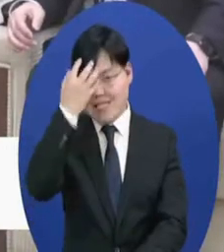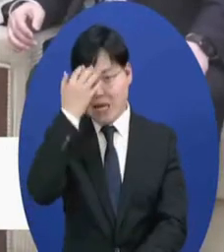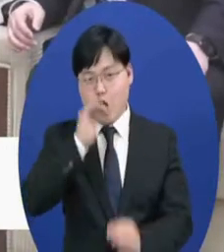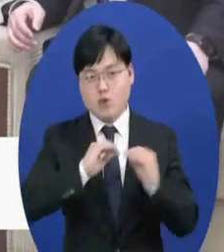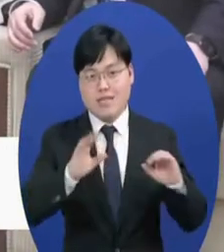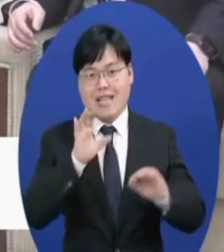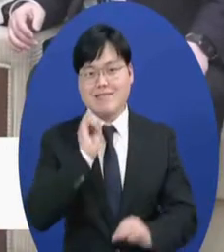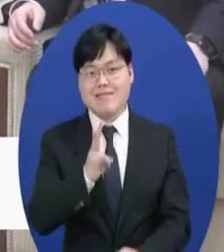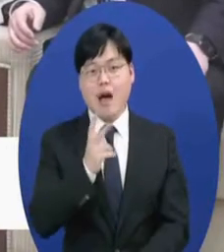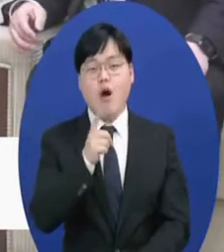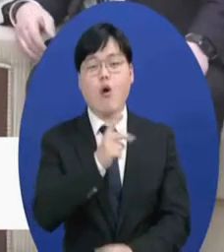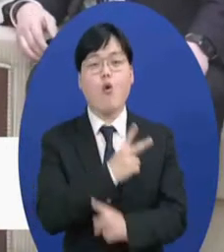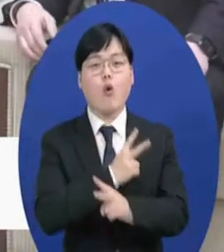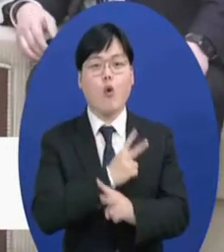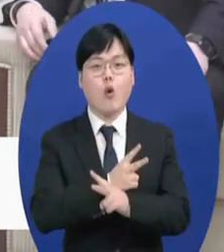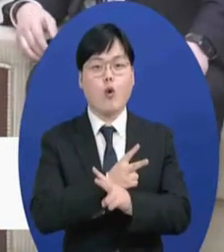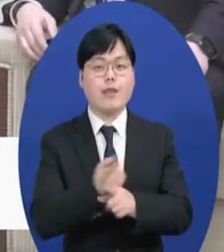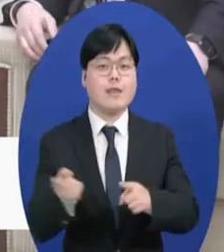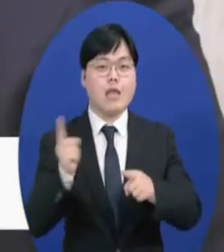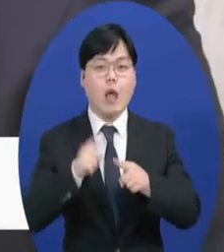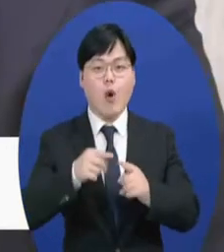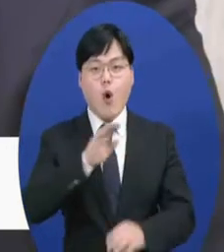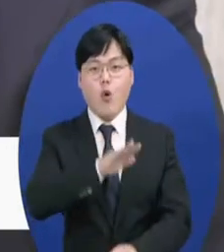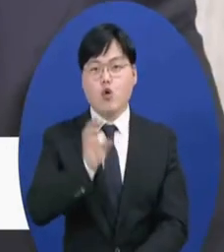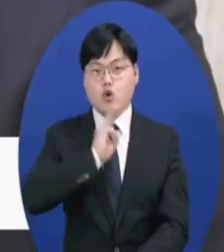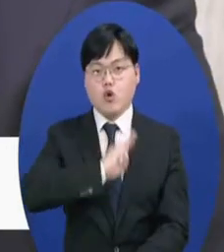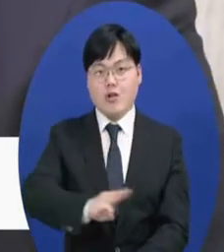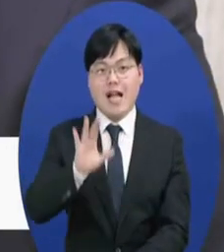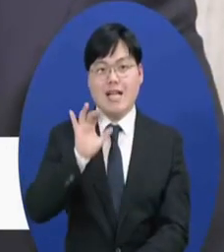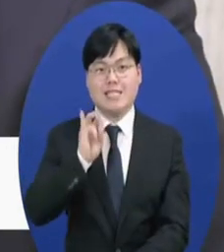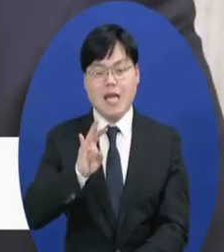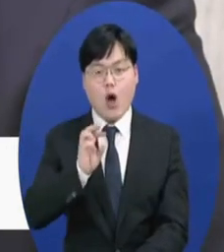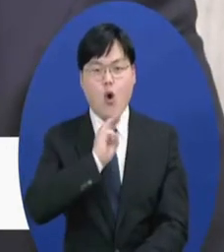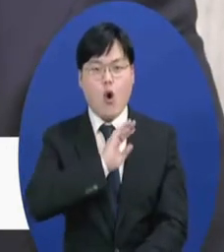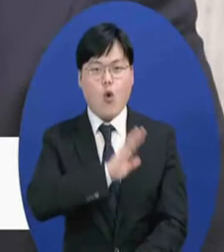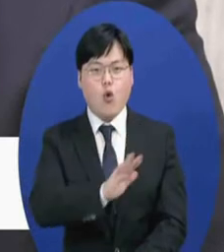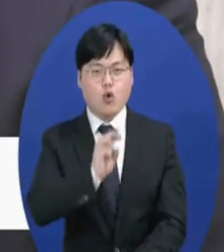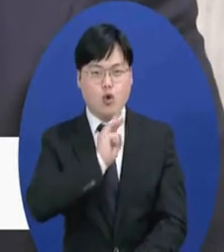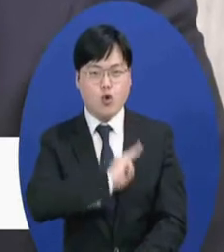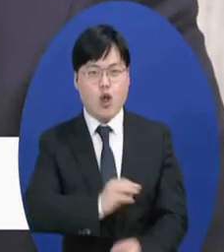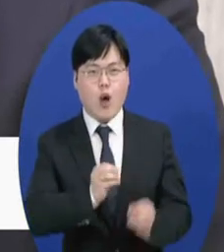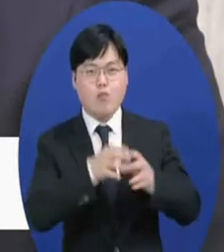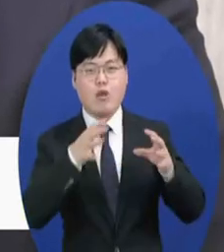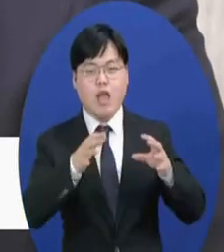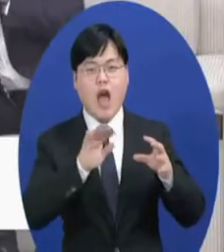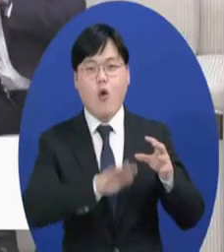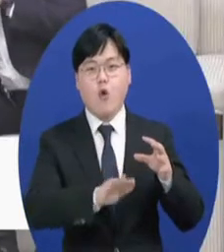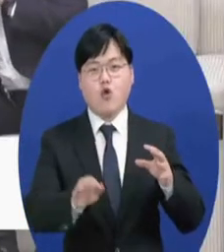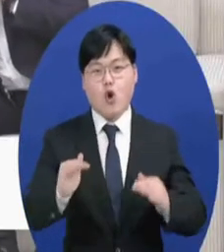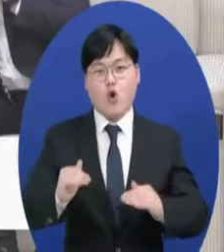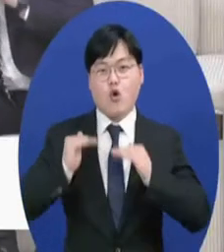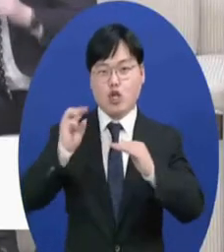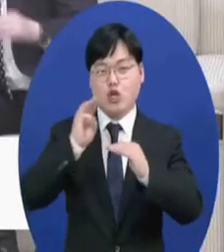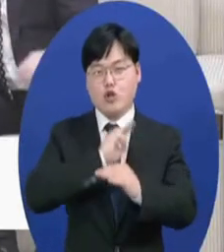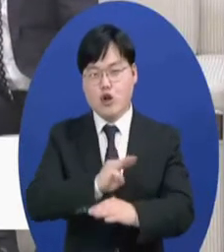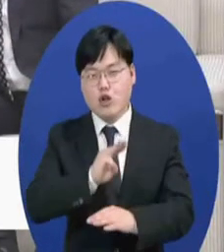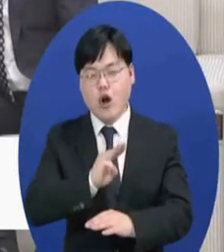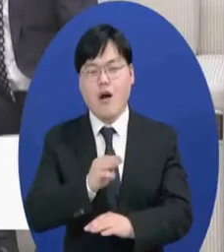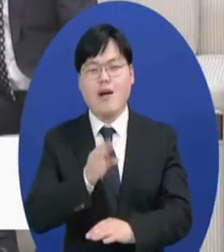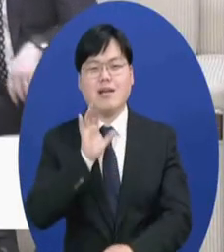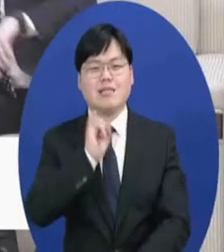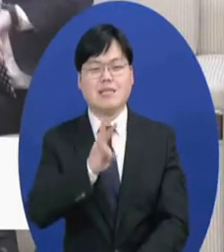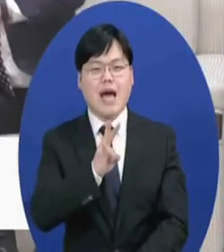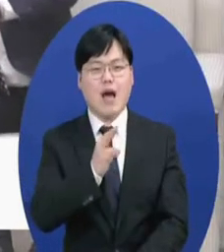газрын тусгай сангийн тухай хуульд нэмэлт оруулах хуулийн төсөлд хүүхдийн төлөө сангийн хүүхдийн төлөө бүтээн байгуулалт, хүүхдийн хөгжлийг дэмжих зорилгыг тодорхойлж,